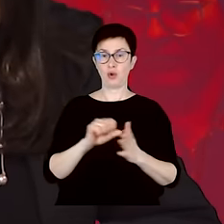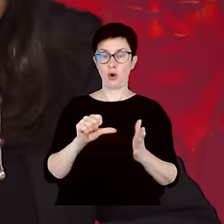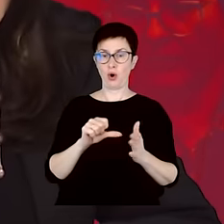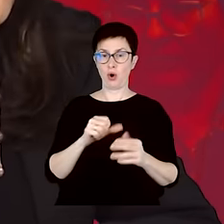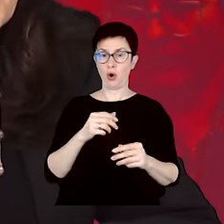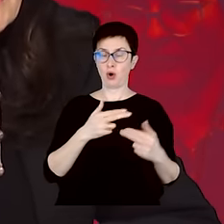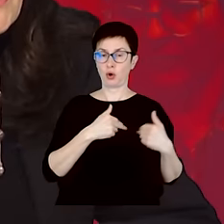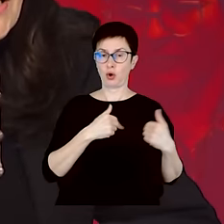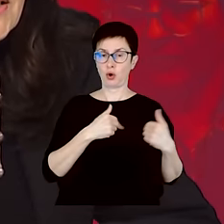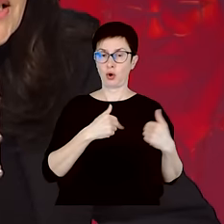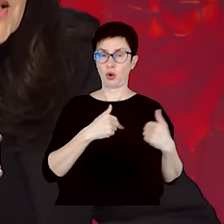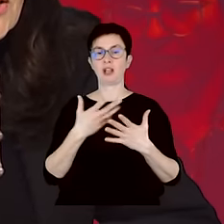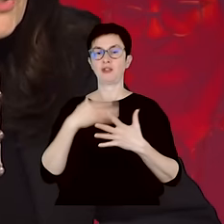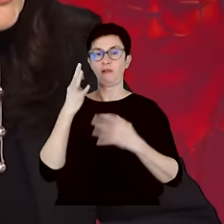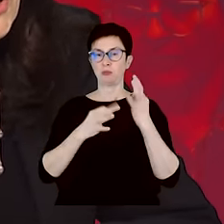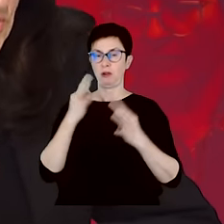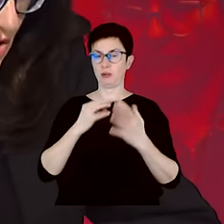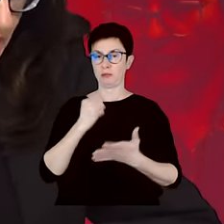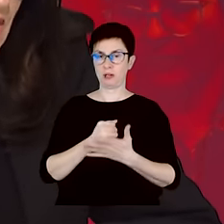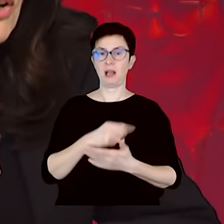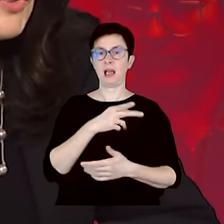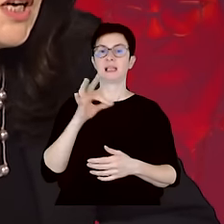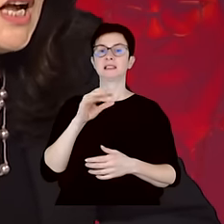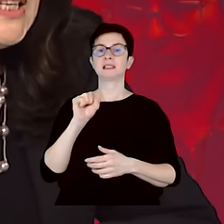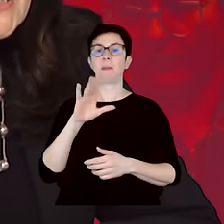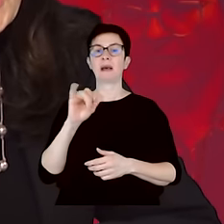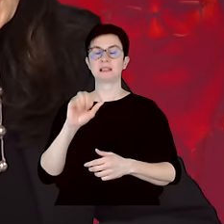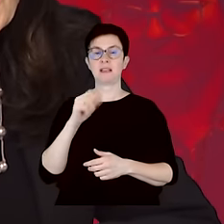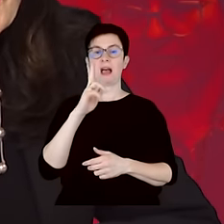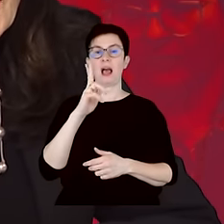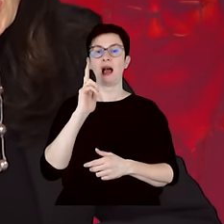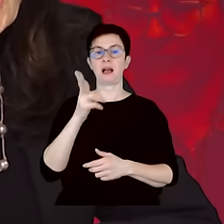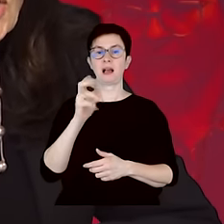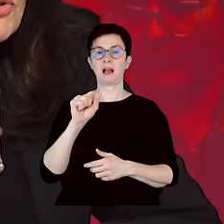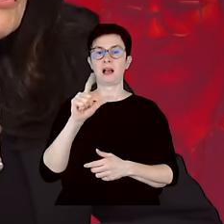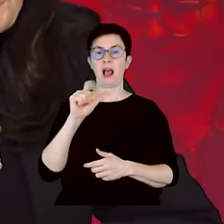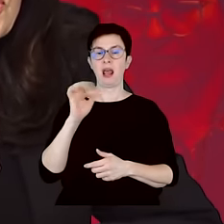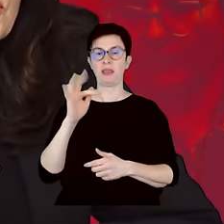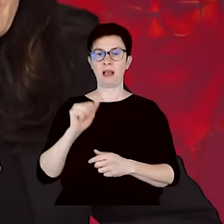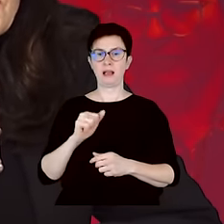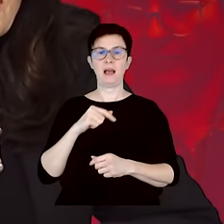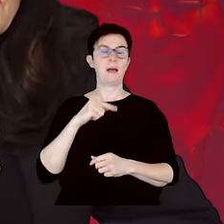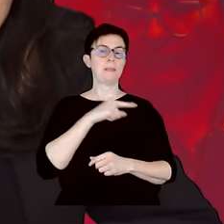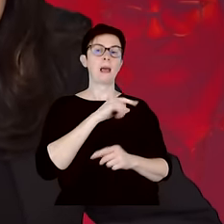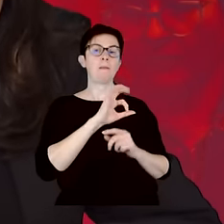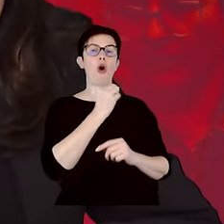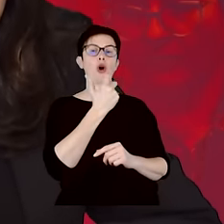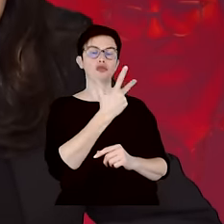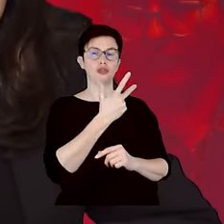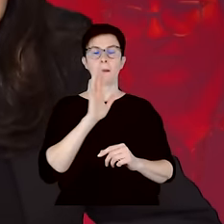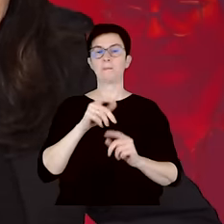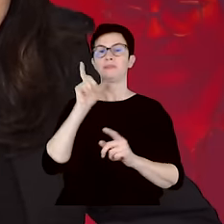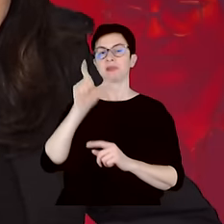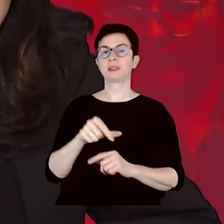wątpliwościami prawnymi. Pan Sebastian Kaleta, z tego, jeżeli to o niego chodzi... Nie, tam tego, chodzi co, o trzech. No to chodzi o trzech. Jeżeli chodzi o pana